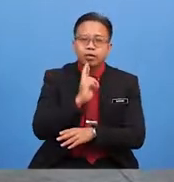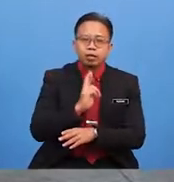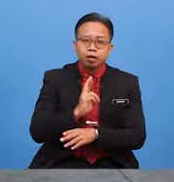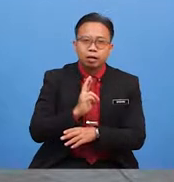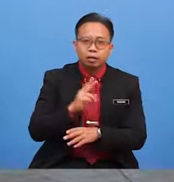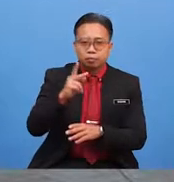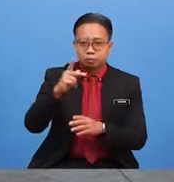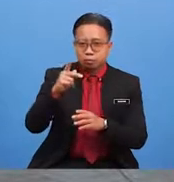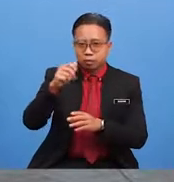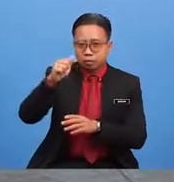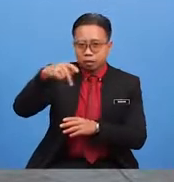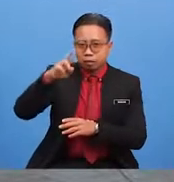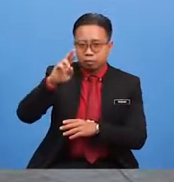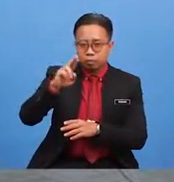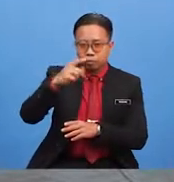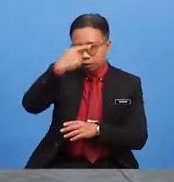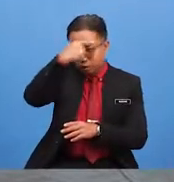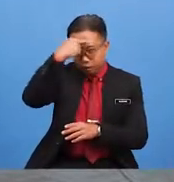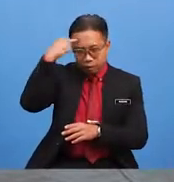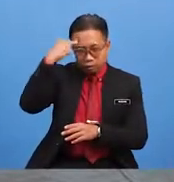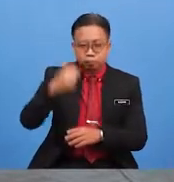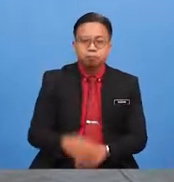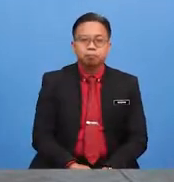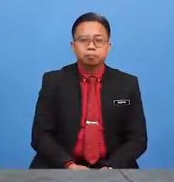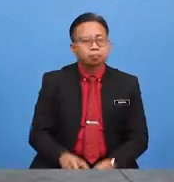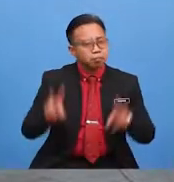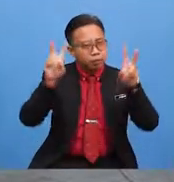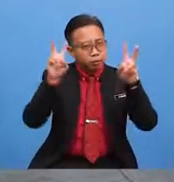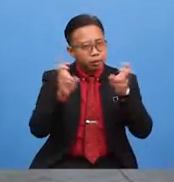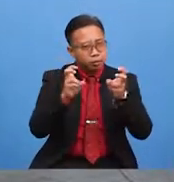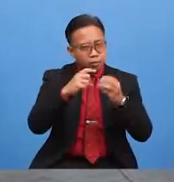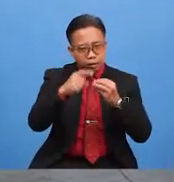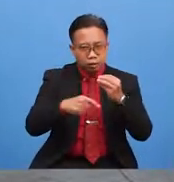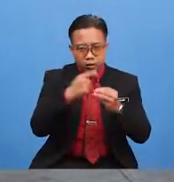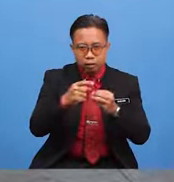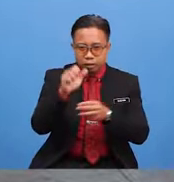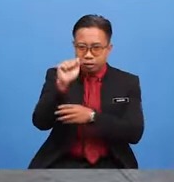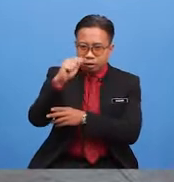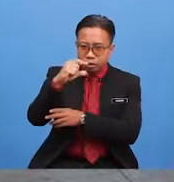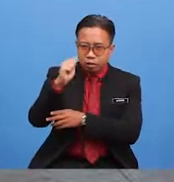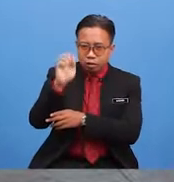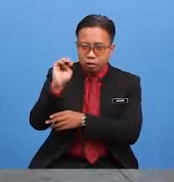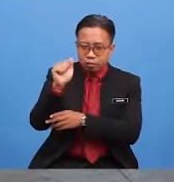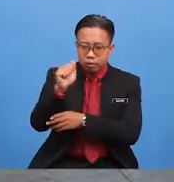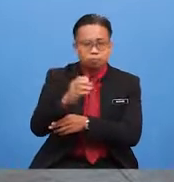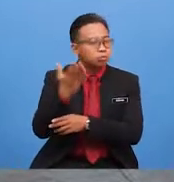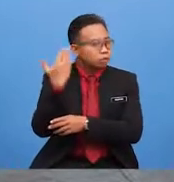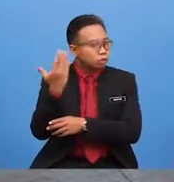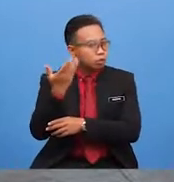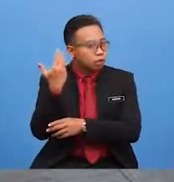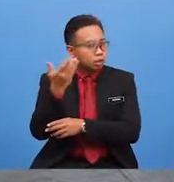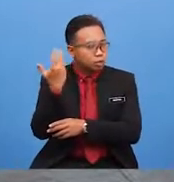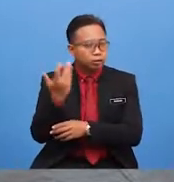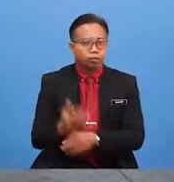dan dakwat. Tema yang kerap ditonjolkan berkait rapat dengan keagamaan, sejarah,